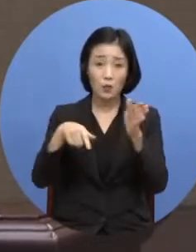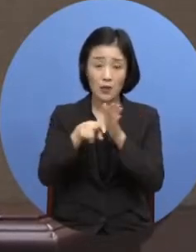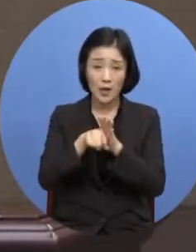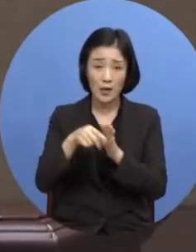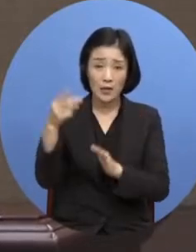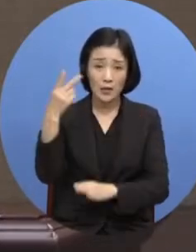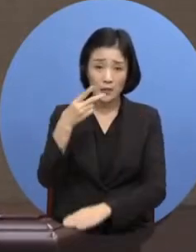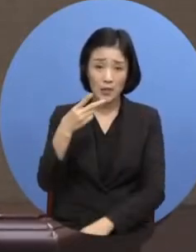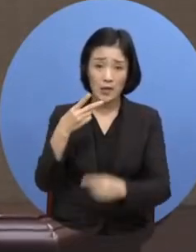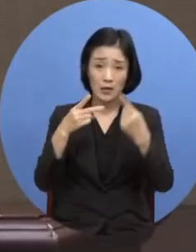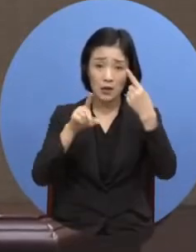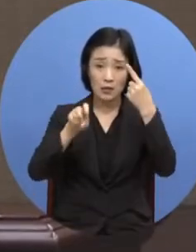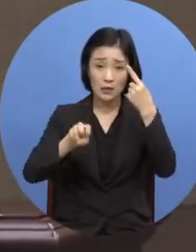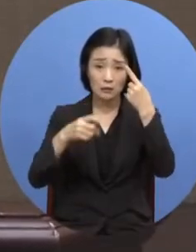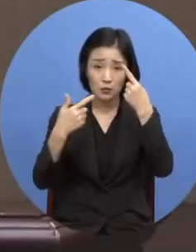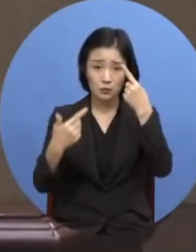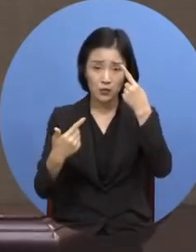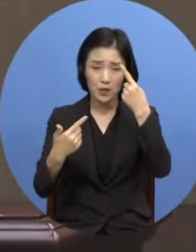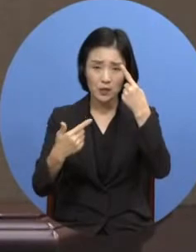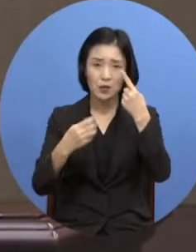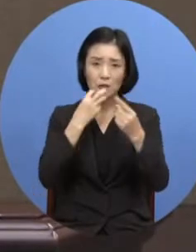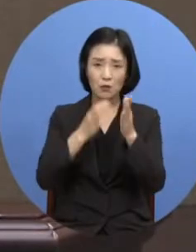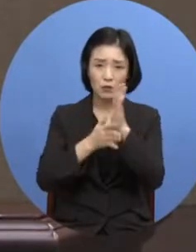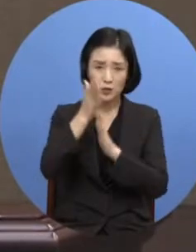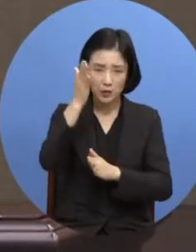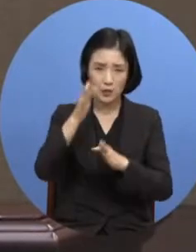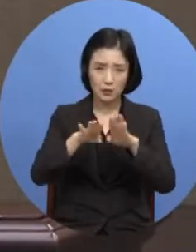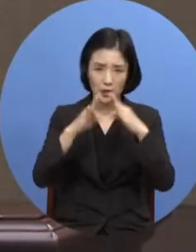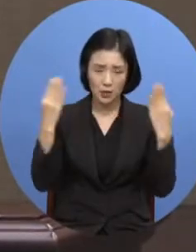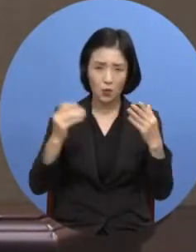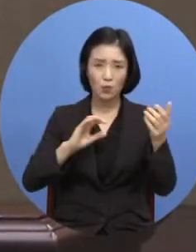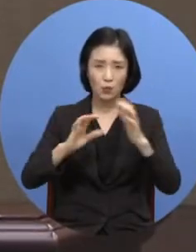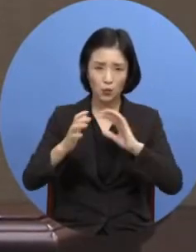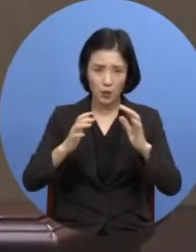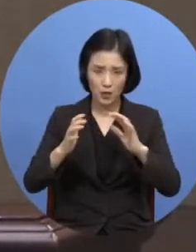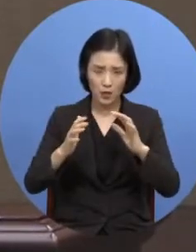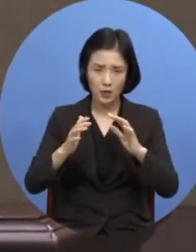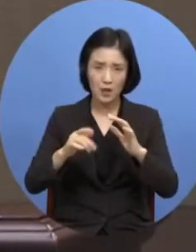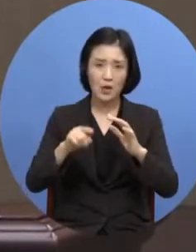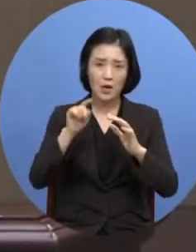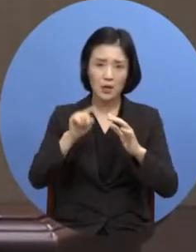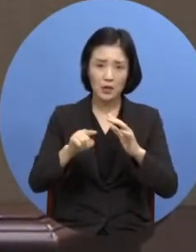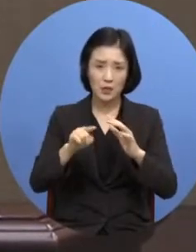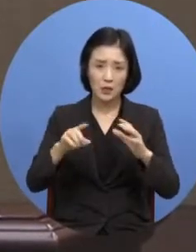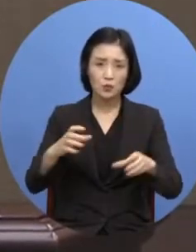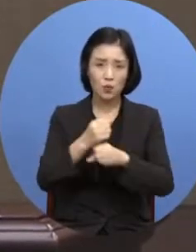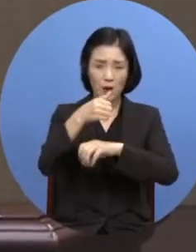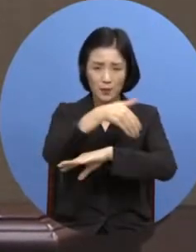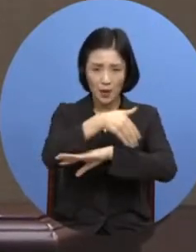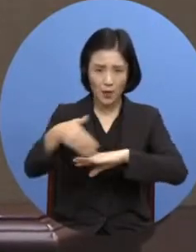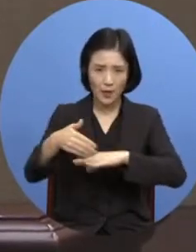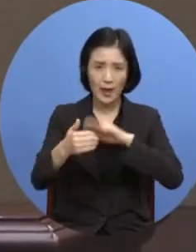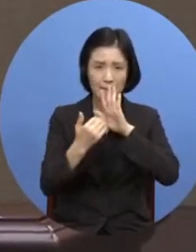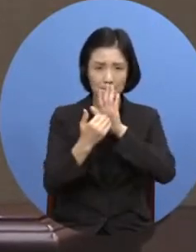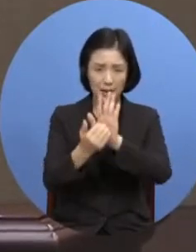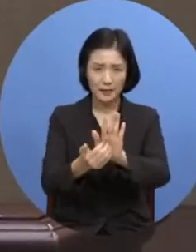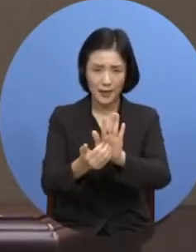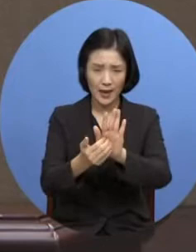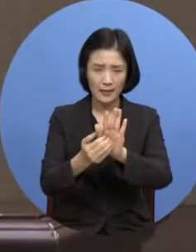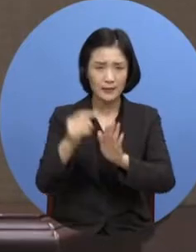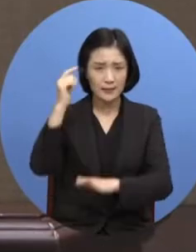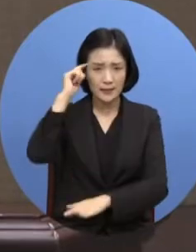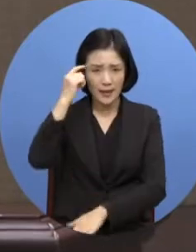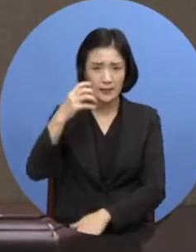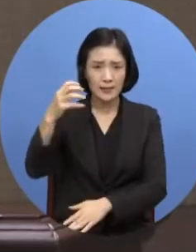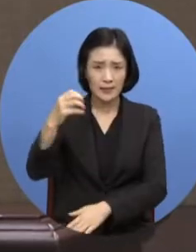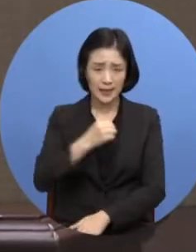1월 26일 서울시교육청에서 개최한 토론회는 해당 종합계획에 반대하는 입장을 가진 패널이